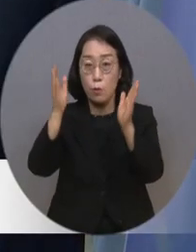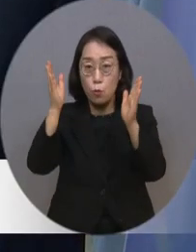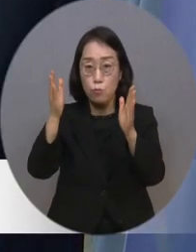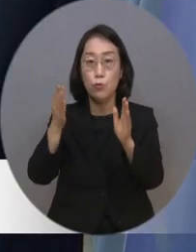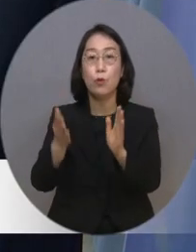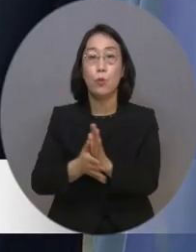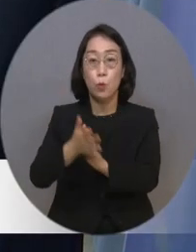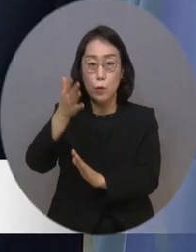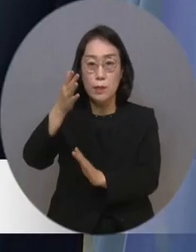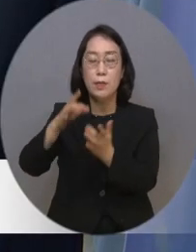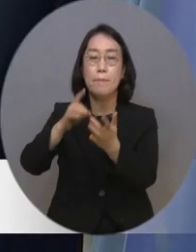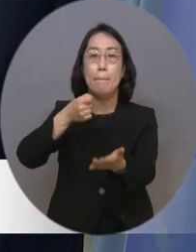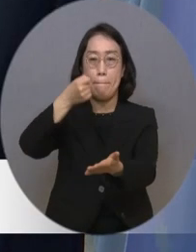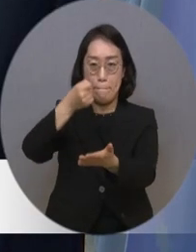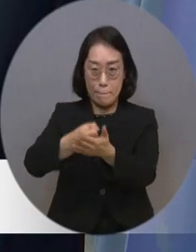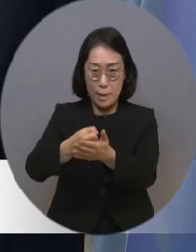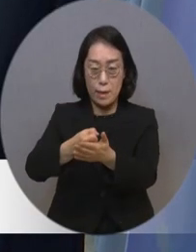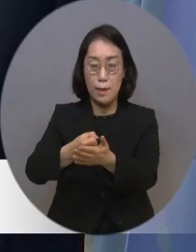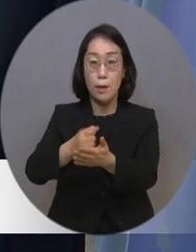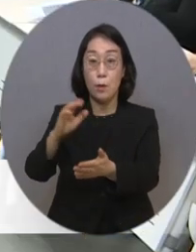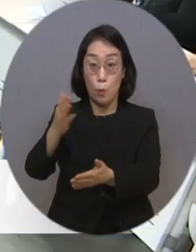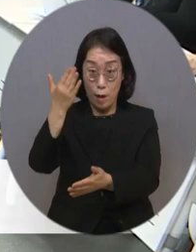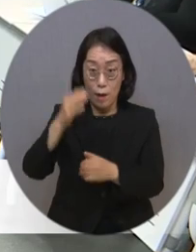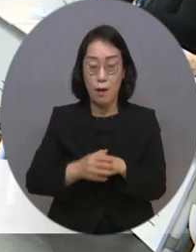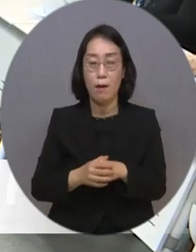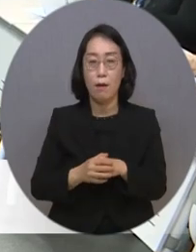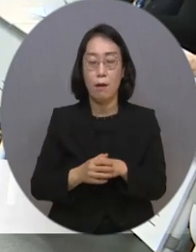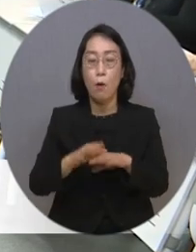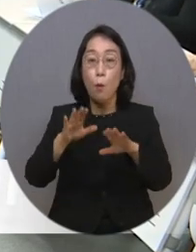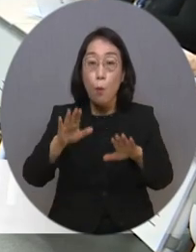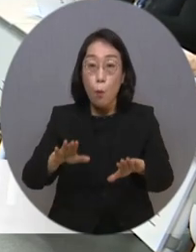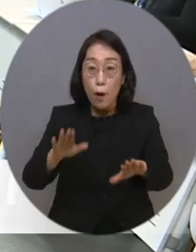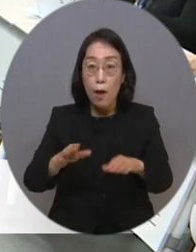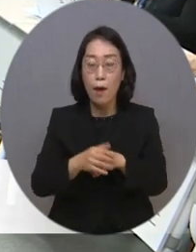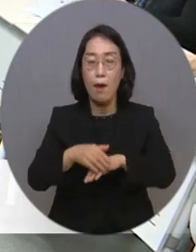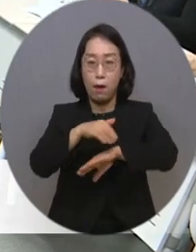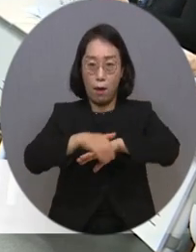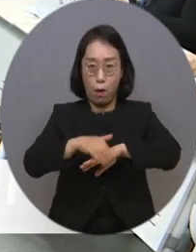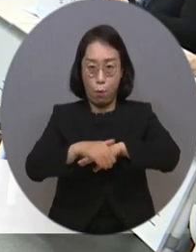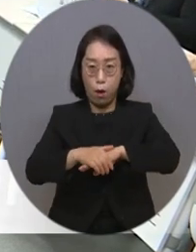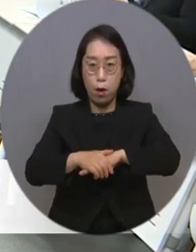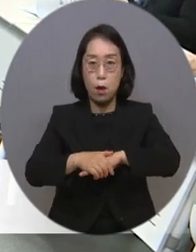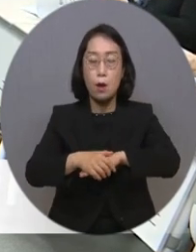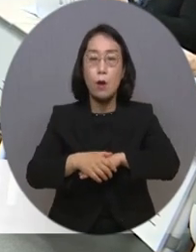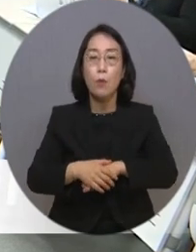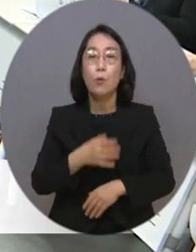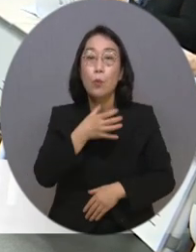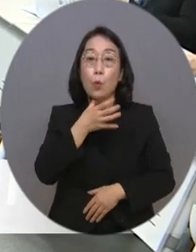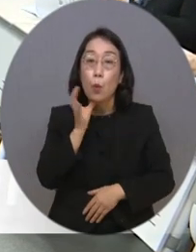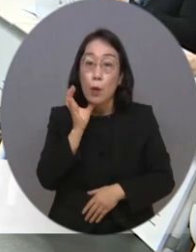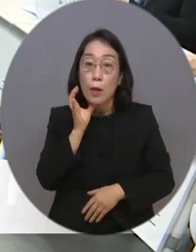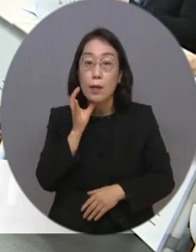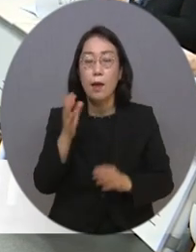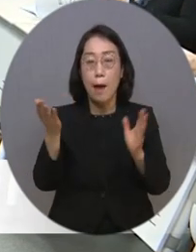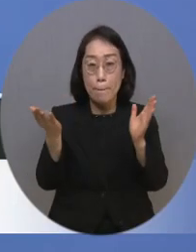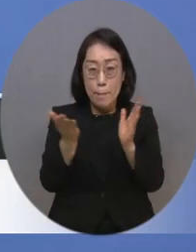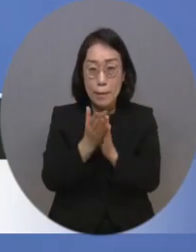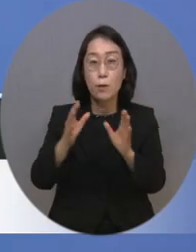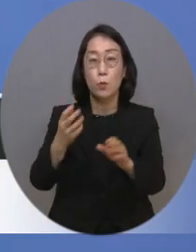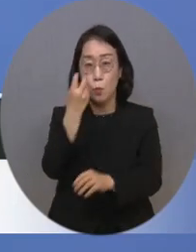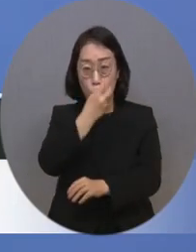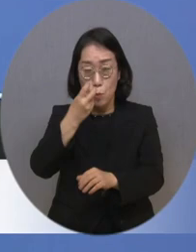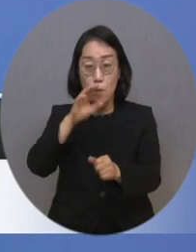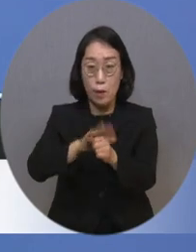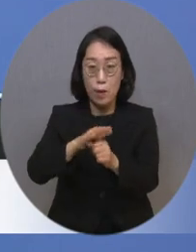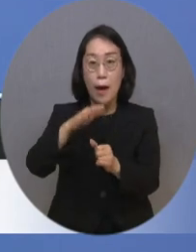재지정이 보고됐습니다. 이어서 올해 복지사업으로 횡성형 노인통합돌봄사업과 아동과 청소년 복지